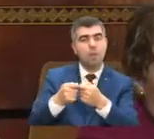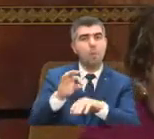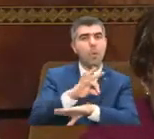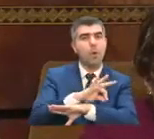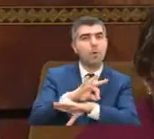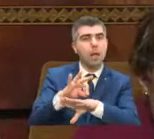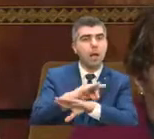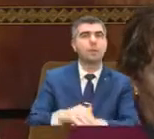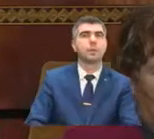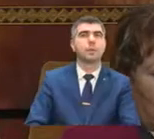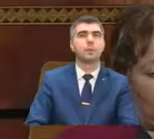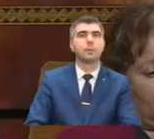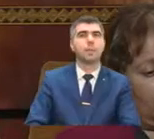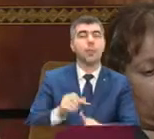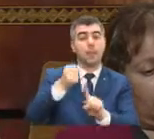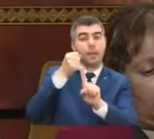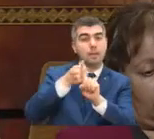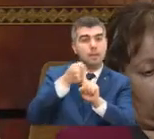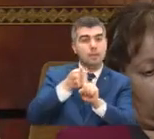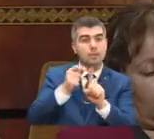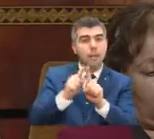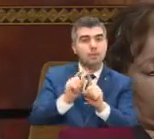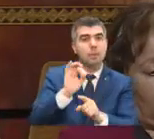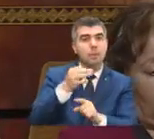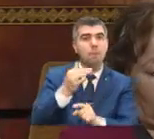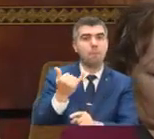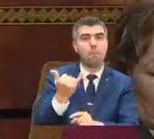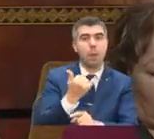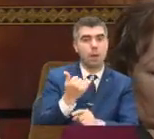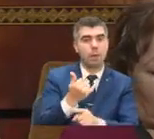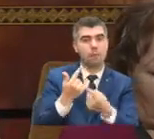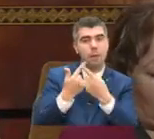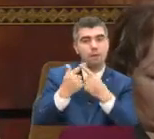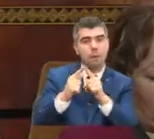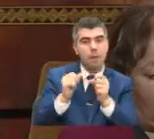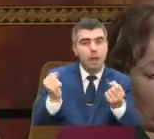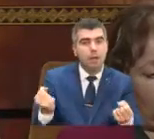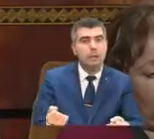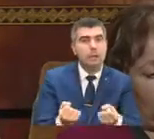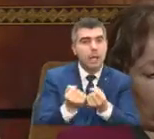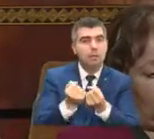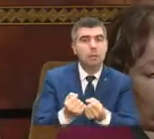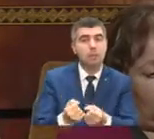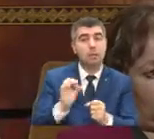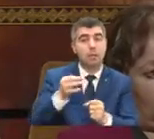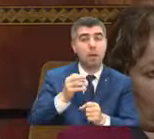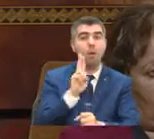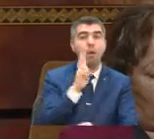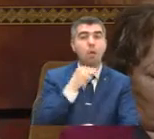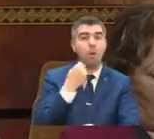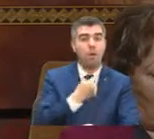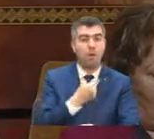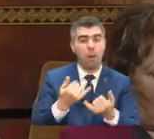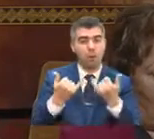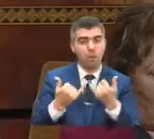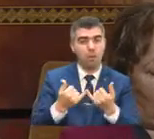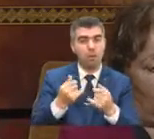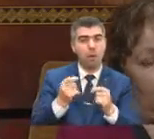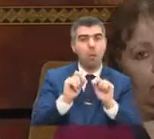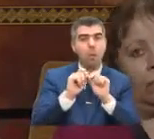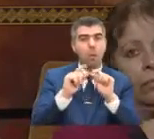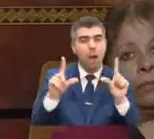العمومية كيقوموا بواحد المجهودات جبارة في إنزال أوراش التنموية في بلادنا. هل لدى حكومتكم رؤية